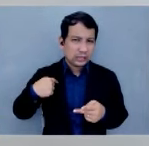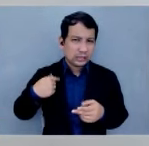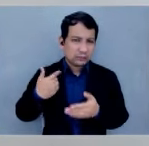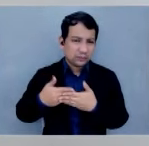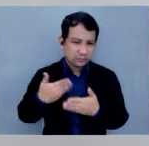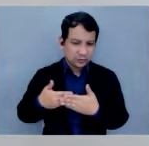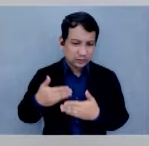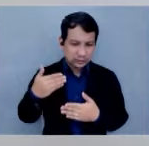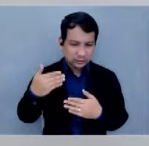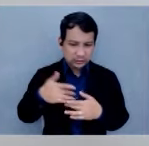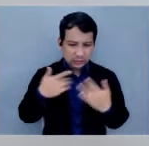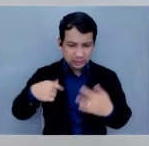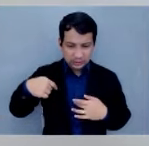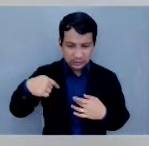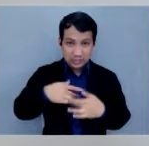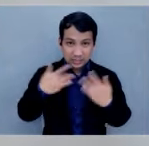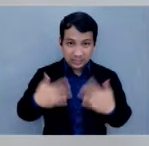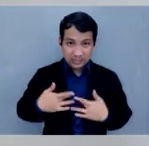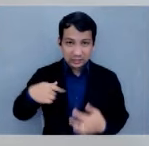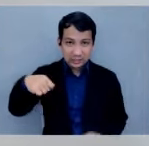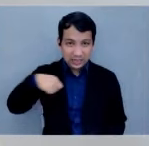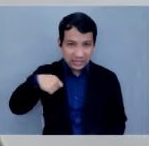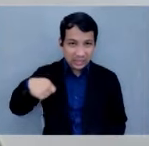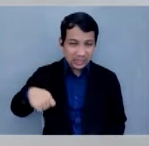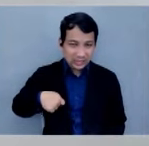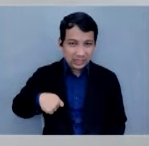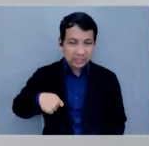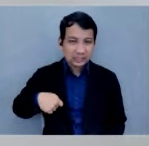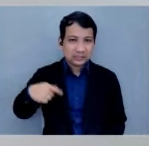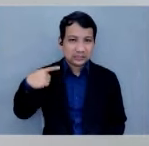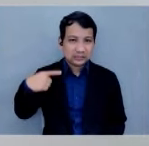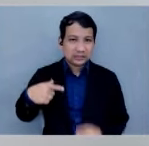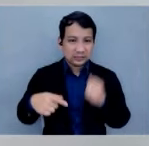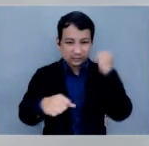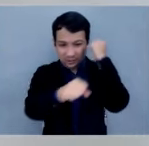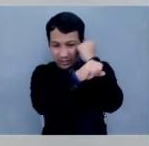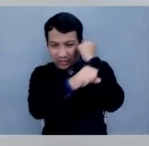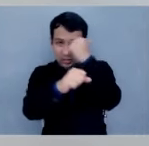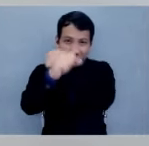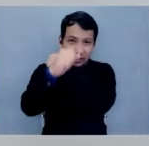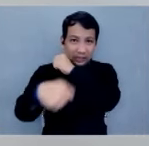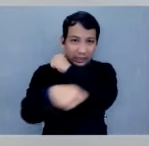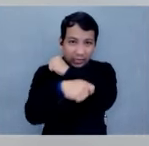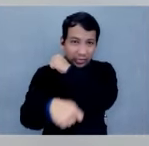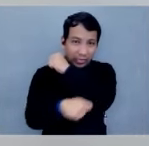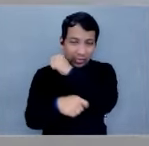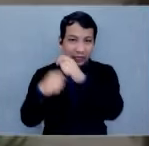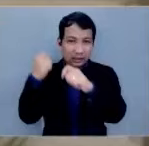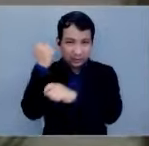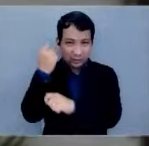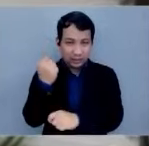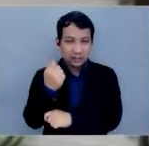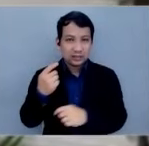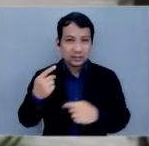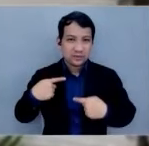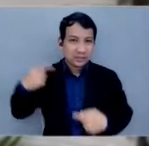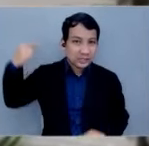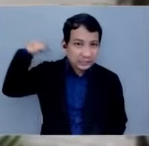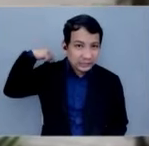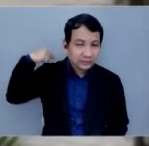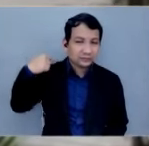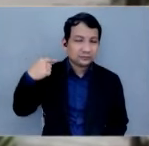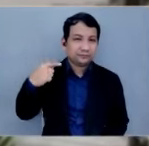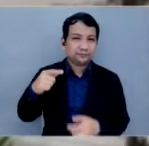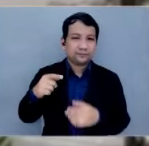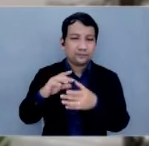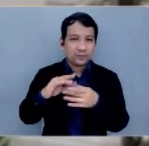Tapos, meron siyang mga defense wound dito sa kamay. At meron din sa likod. Kwento ng